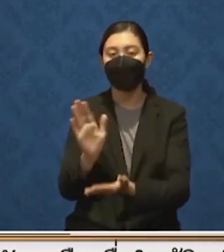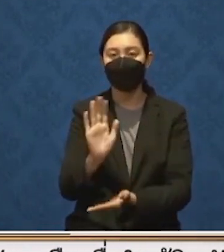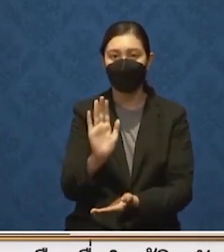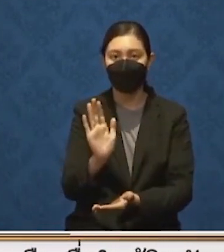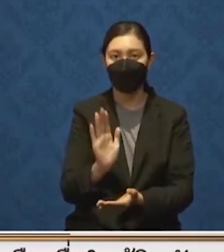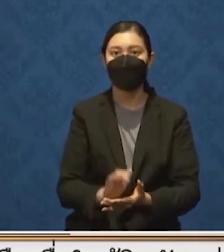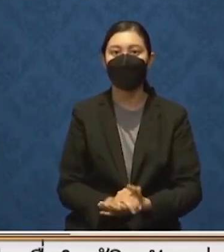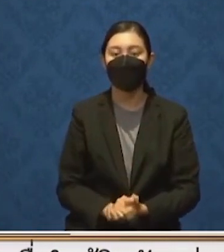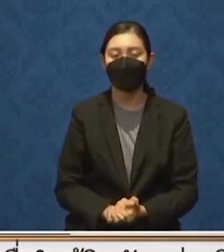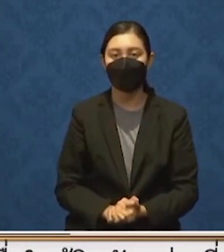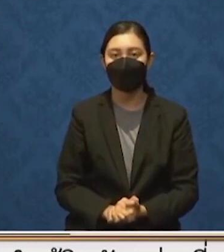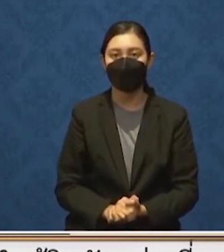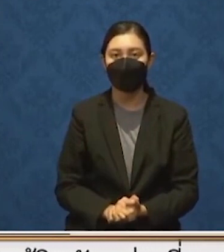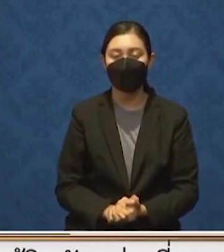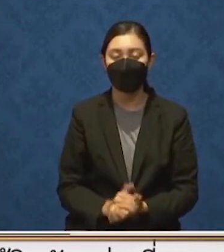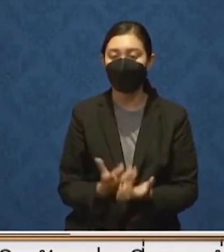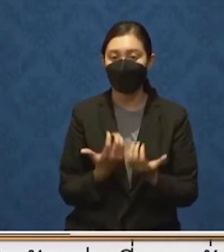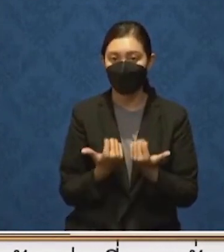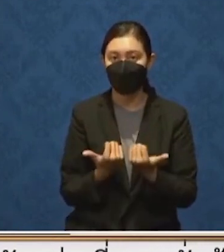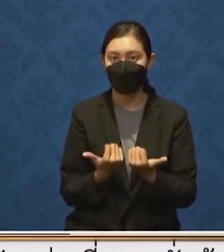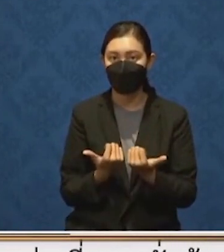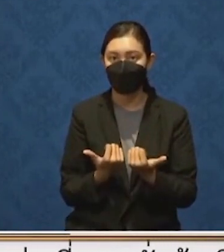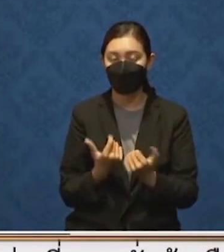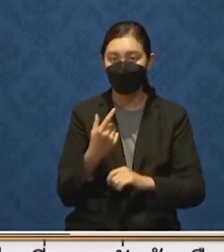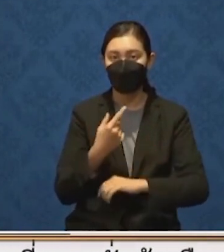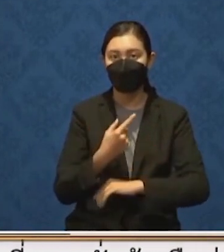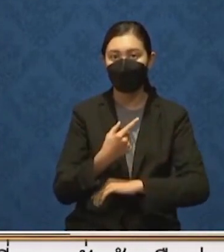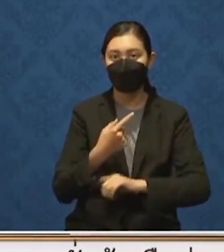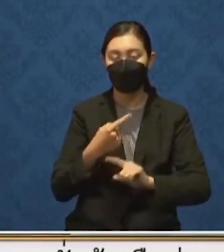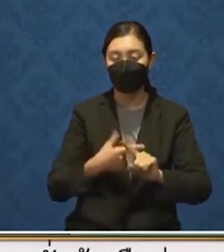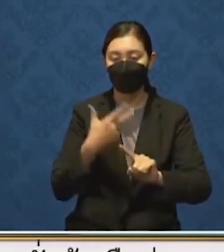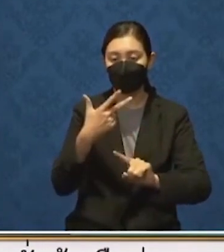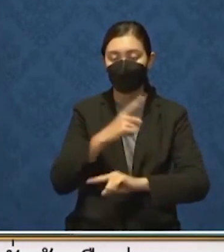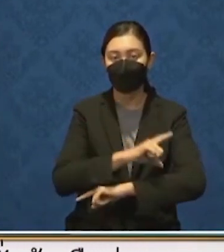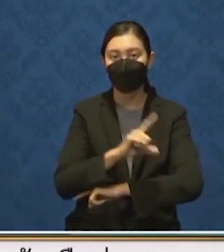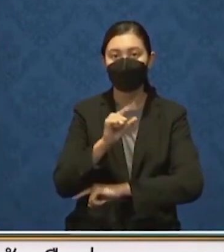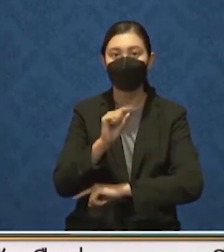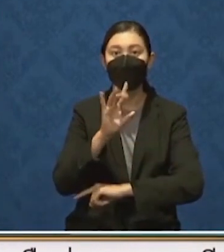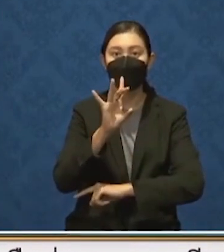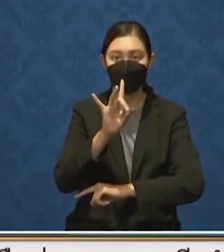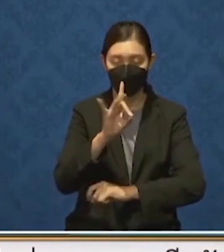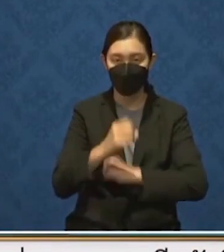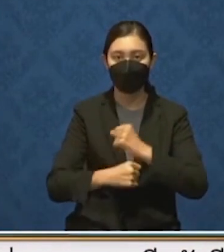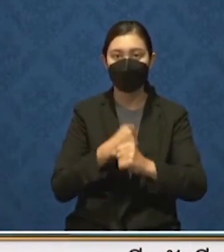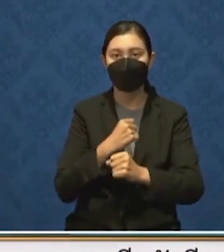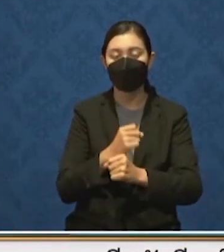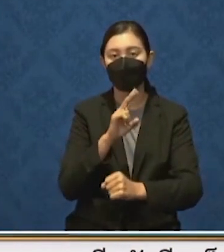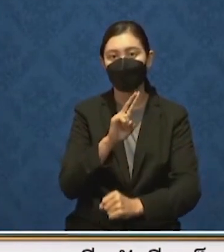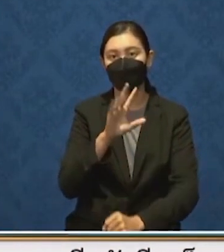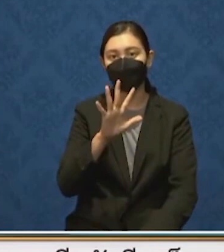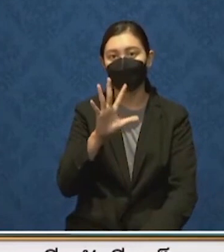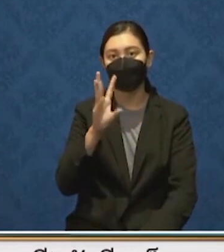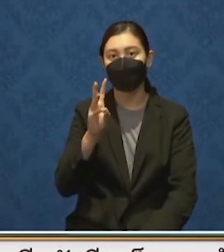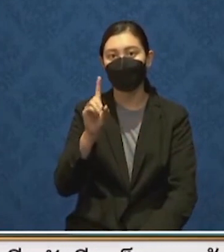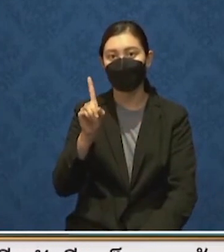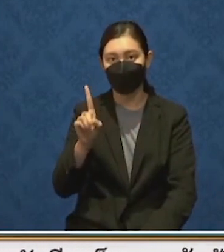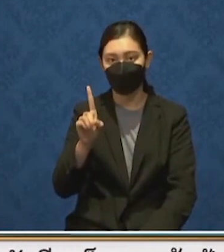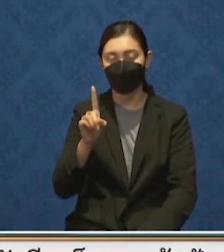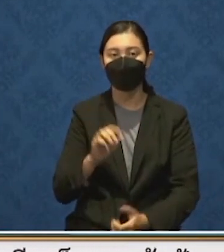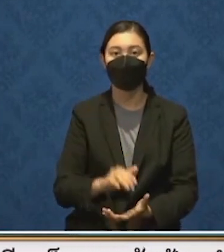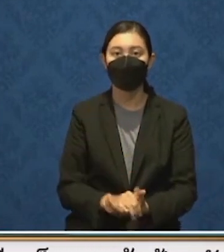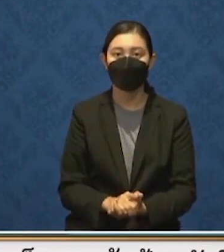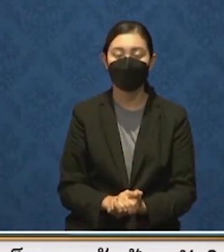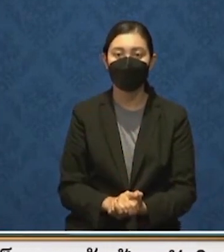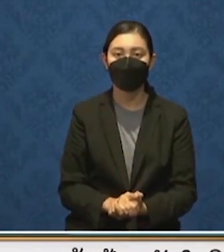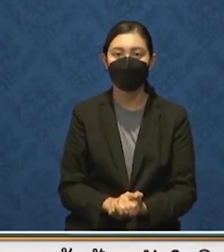ตเรีนวาตั้แต่วนท 21 ไปมีนาคม2,561 ที่ fazendoนี่ ผม